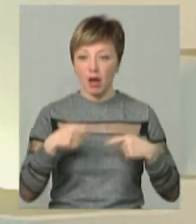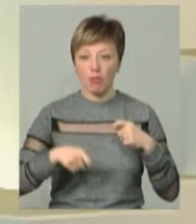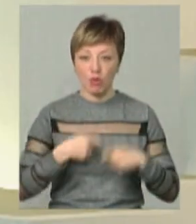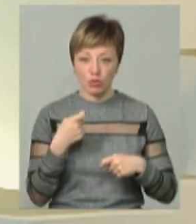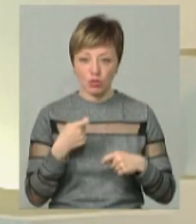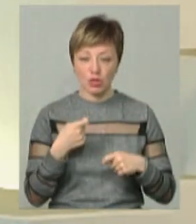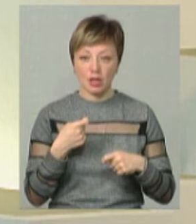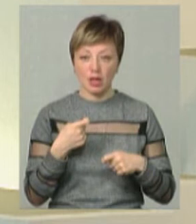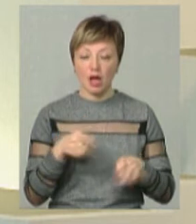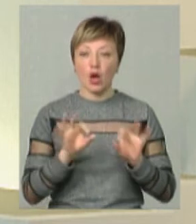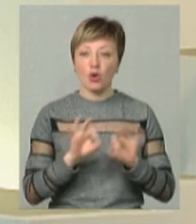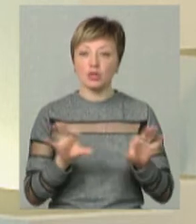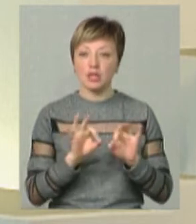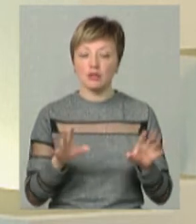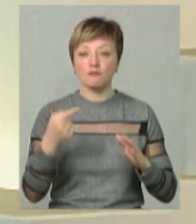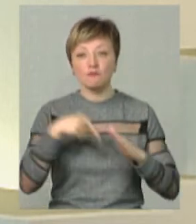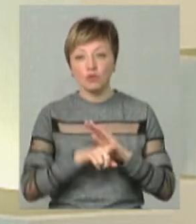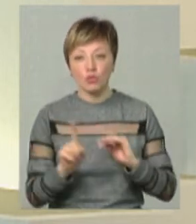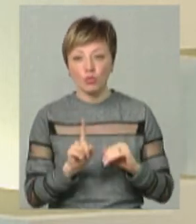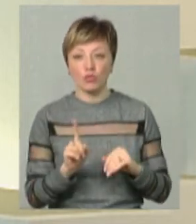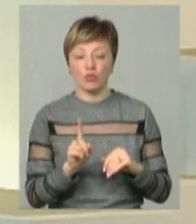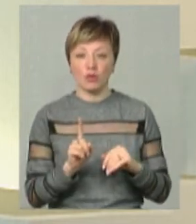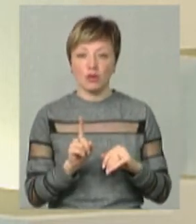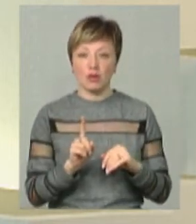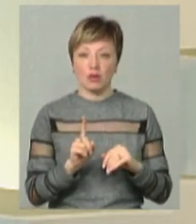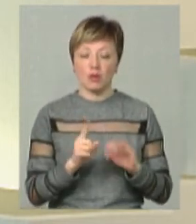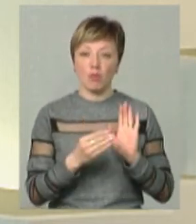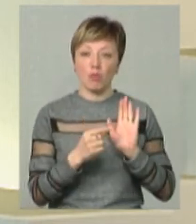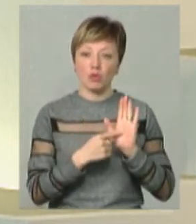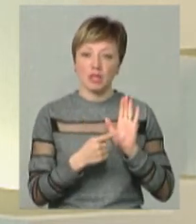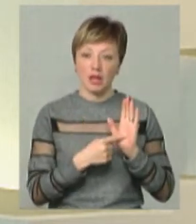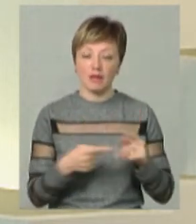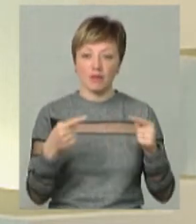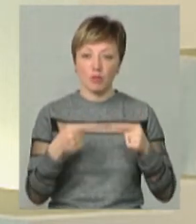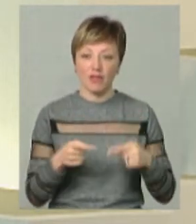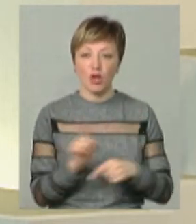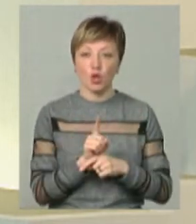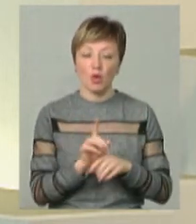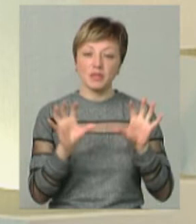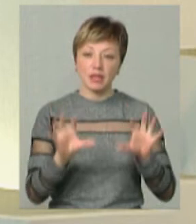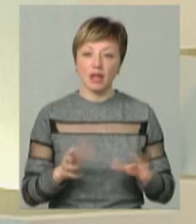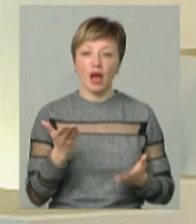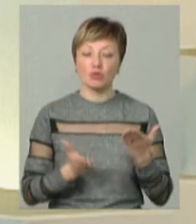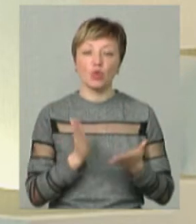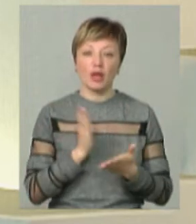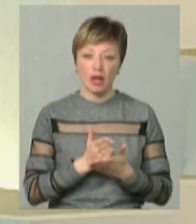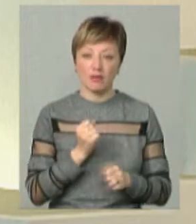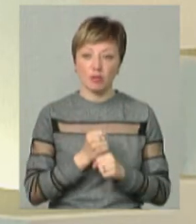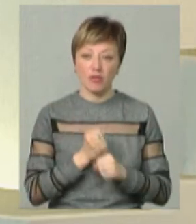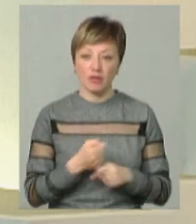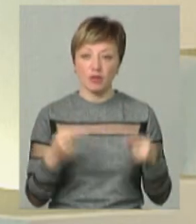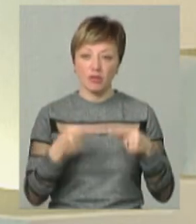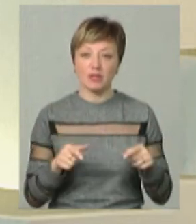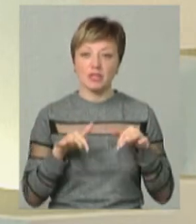порушення, вона роз'яснюємо, в чому посилання на відповідні норми законодавства, якщо ж є, то вживаємо